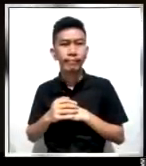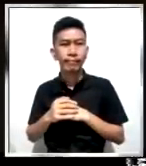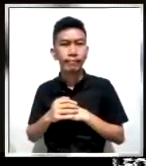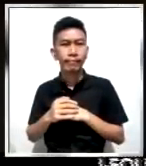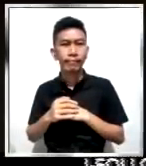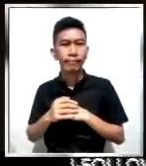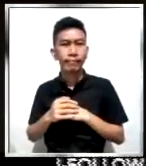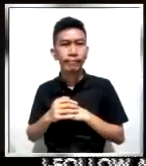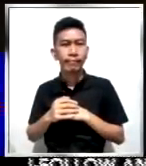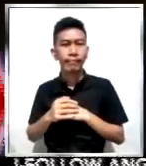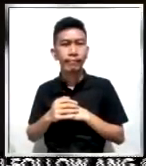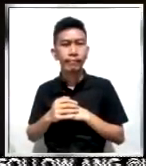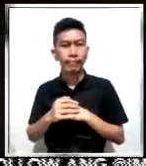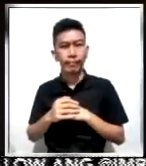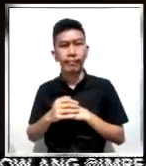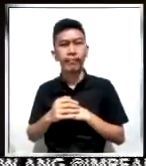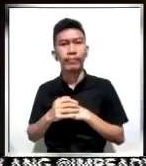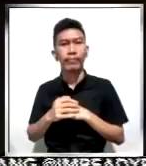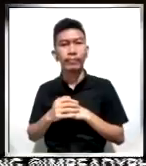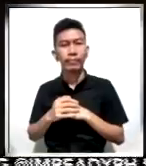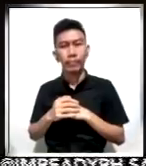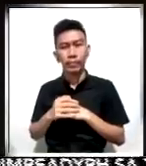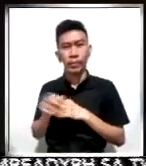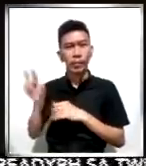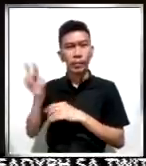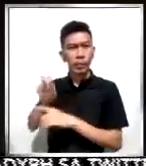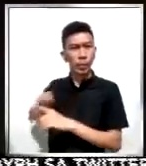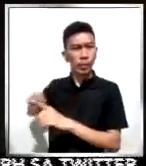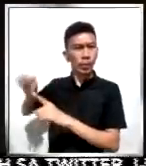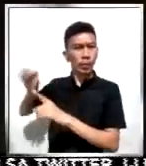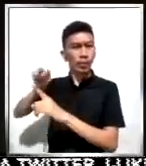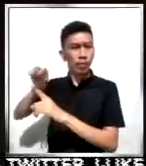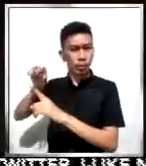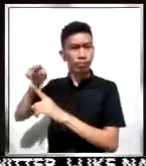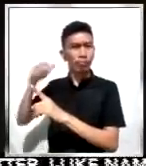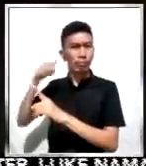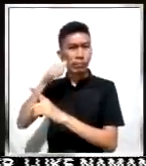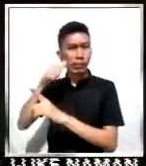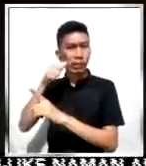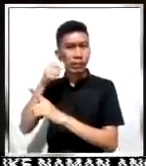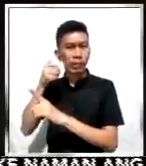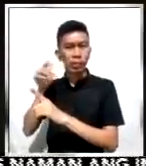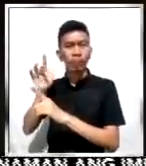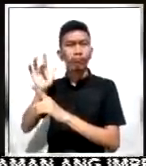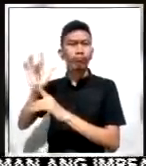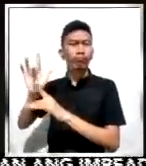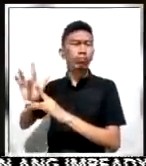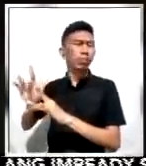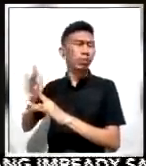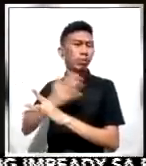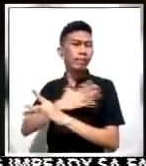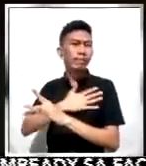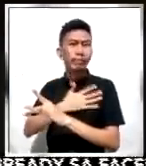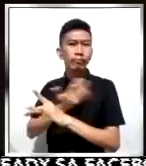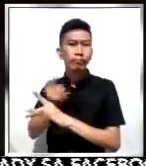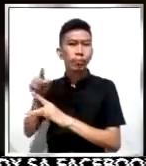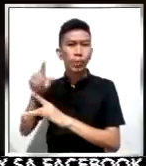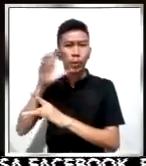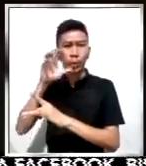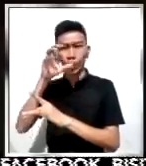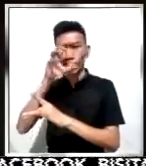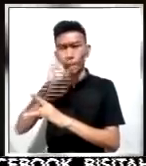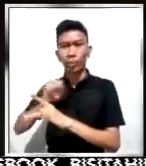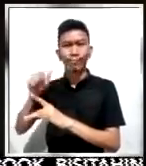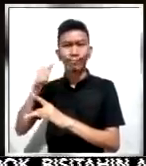Sino ba naman ang hindi maaawa kapag ganito ang makikita? Isang matandang babae na naka-adult diaper ang nakahiga